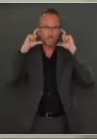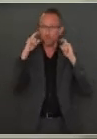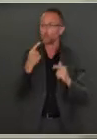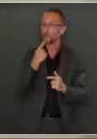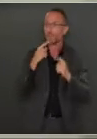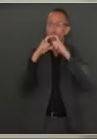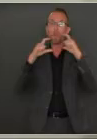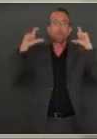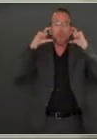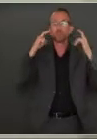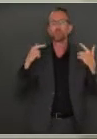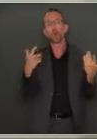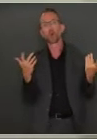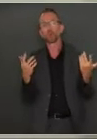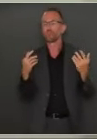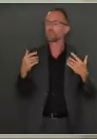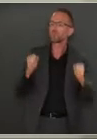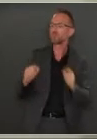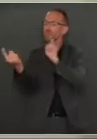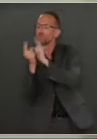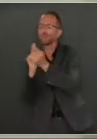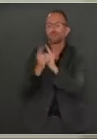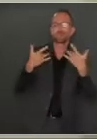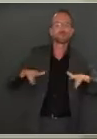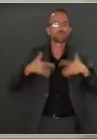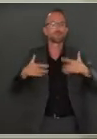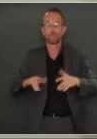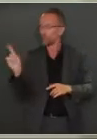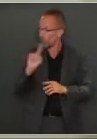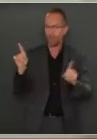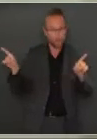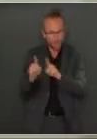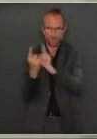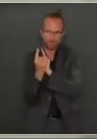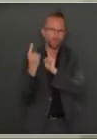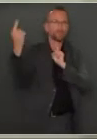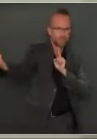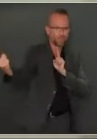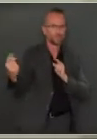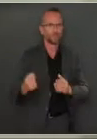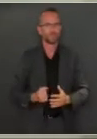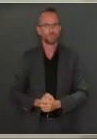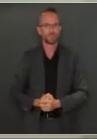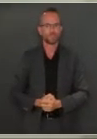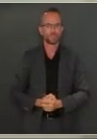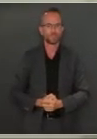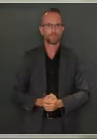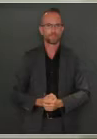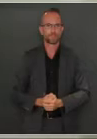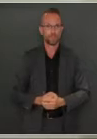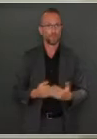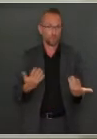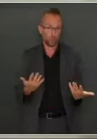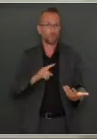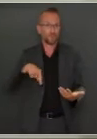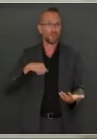absolu respect des distances de sécurité. Cette recommandation a été faite par les experts du